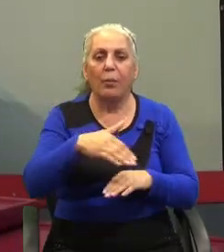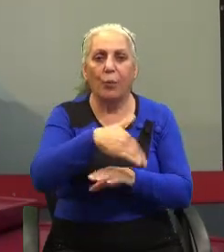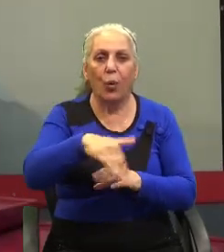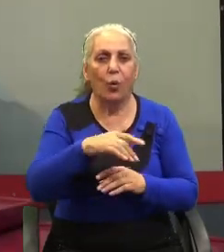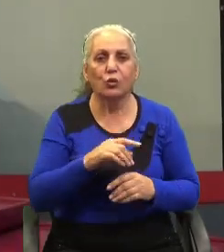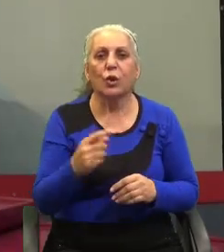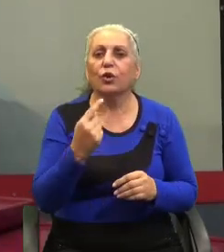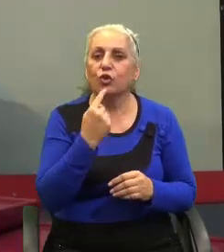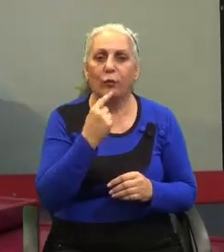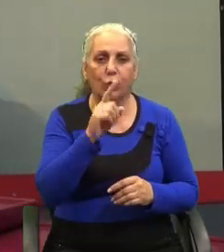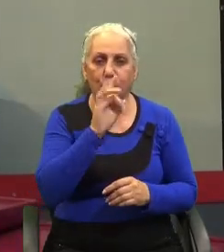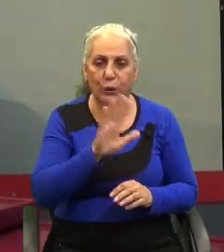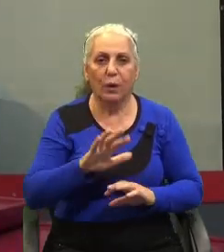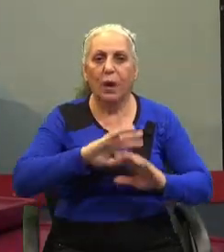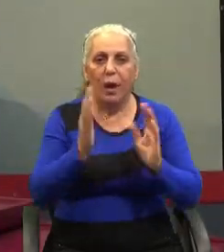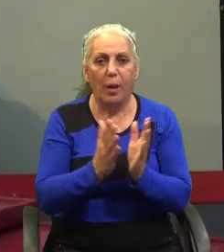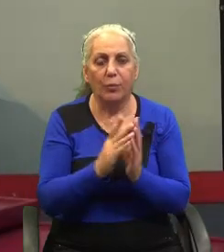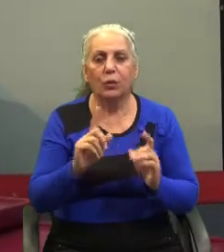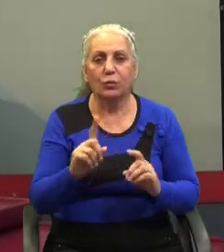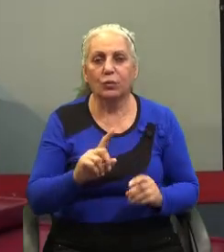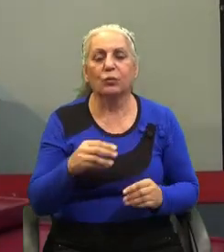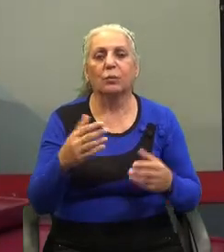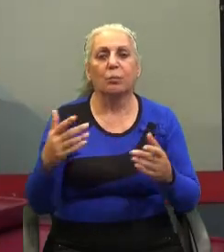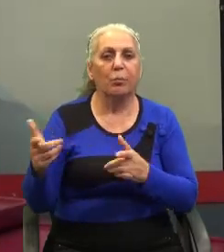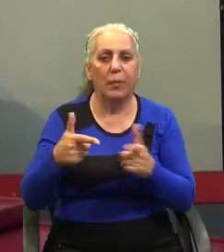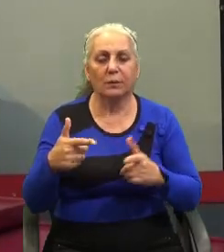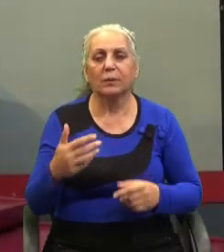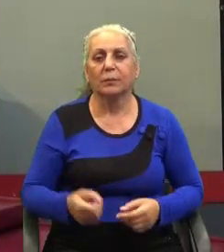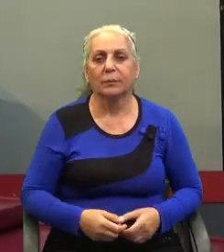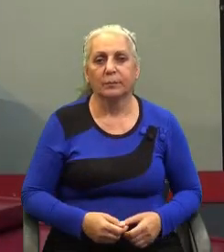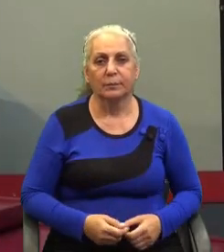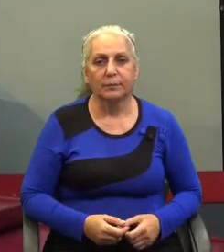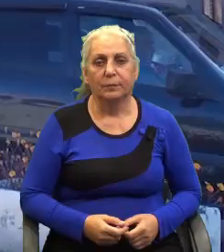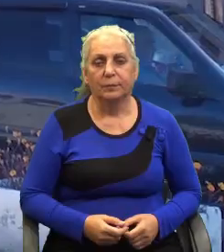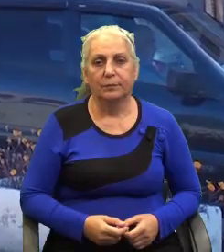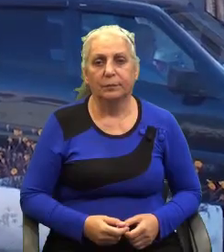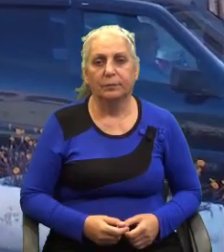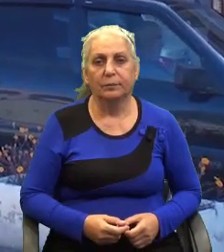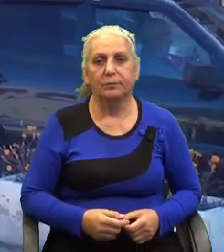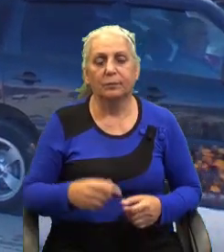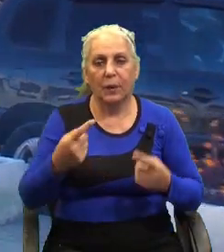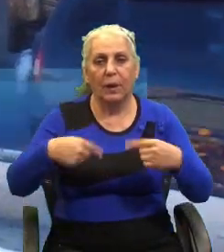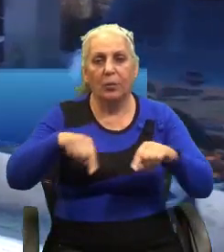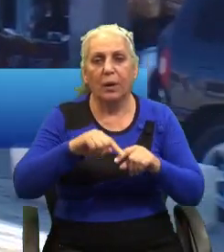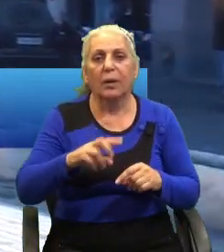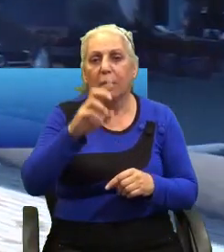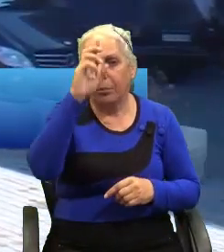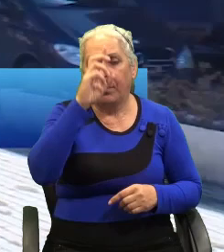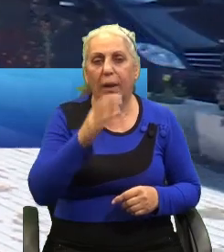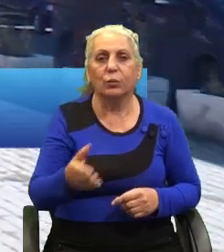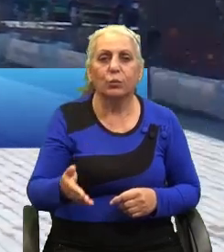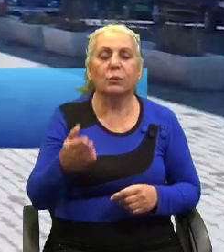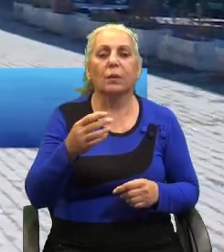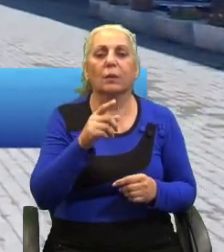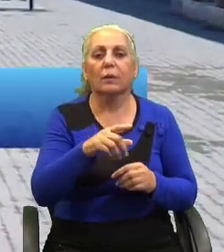համայնք համագործակցության հերթական նվաճումն է։ Անահիտ Կարապետյանն է շարունակում։ Համայնքի և պետության